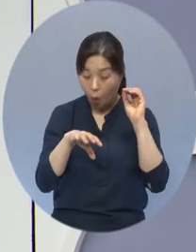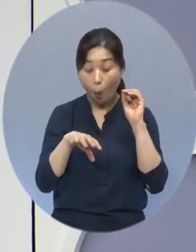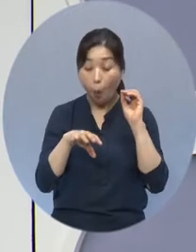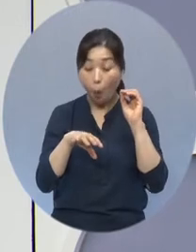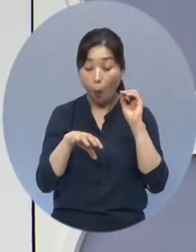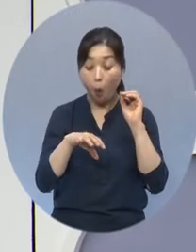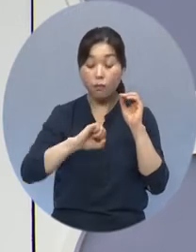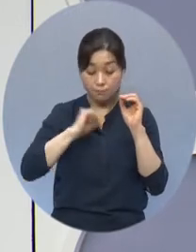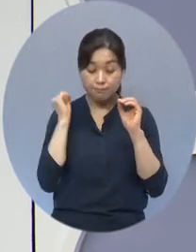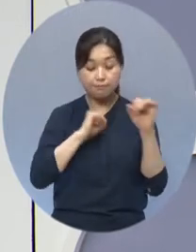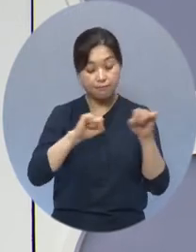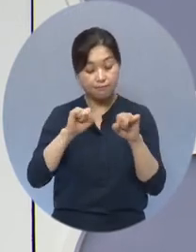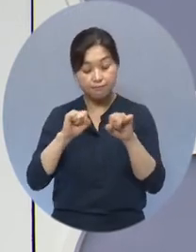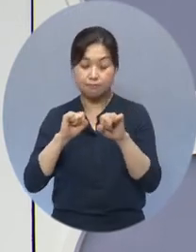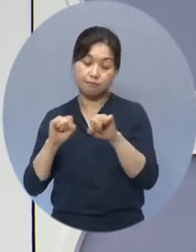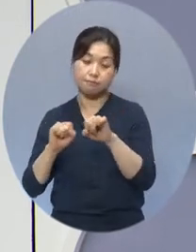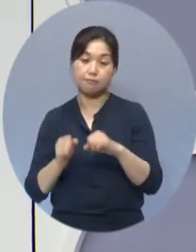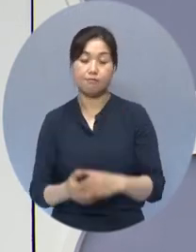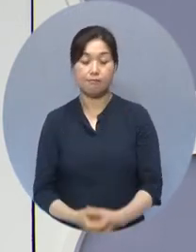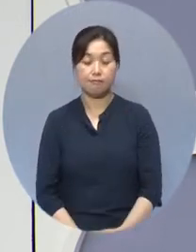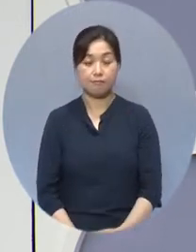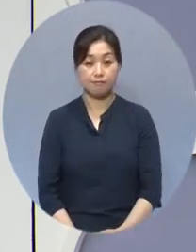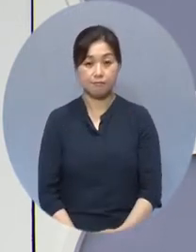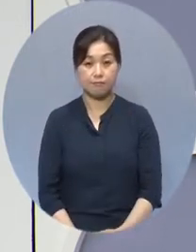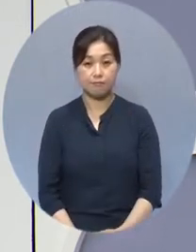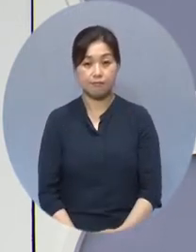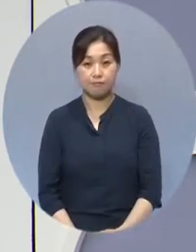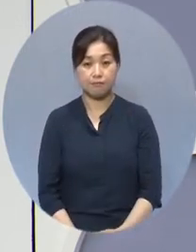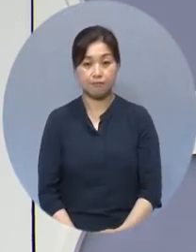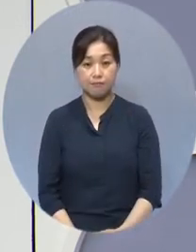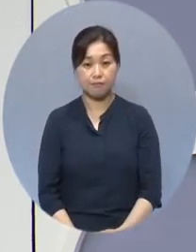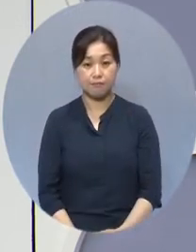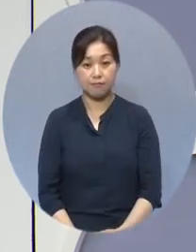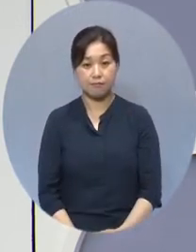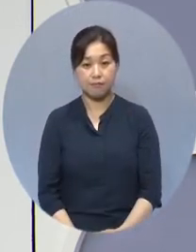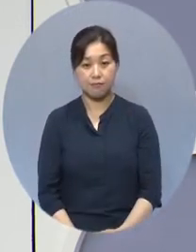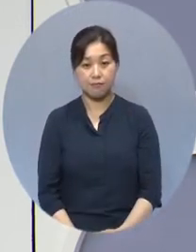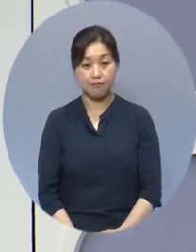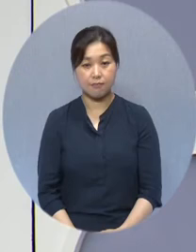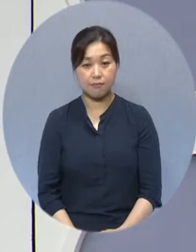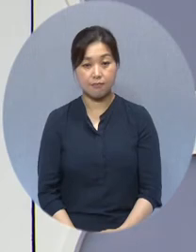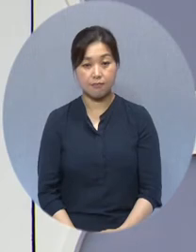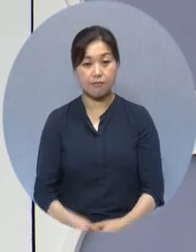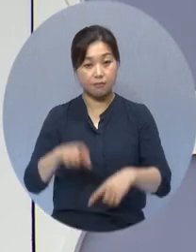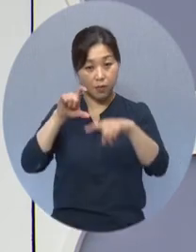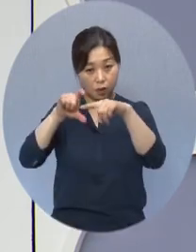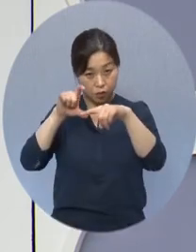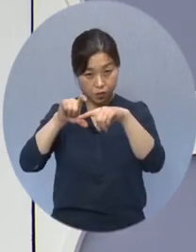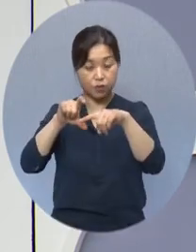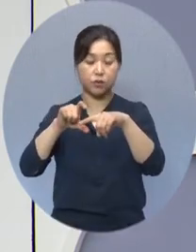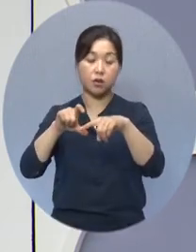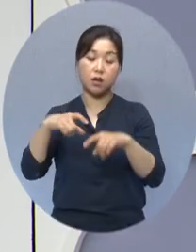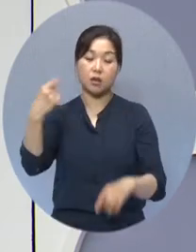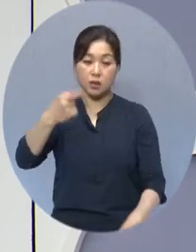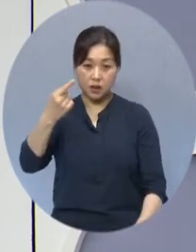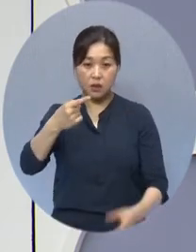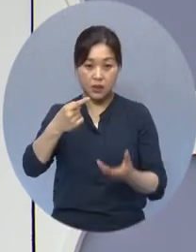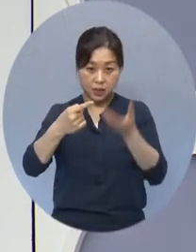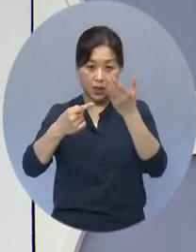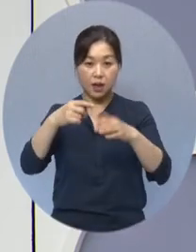하는데요. 그렇게 해보니까 평균 뭐 1000보 이상의 걷는